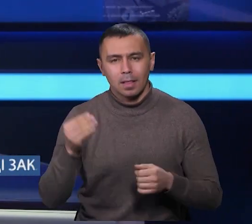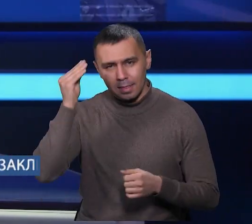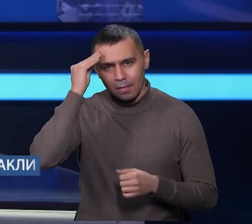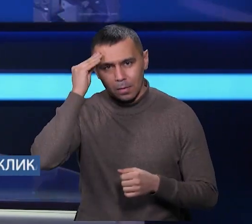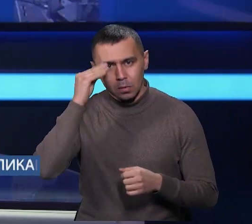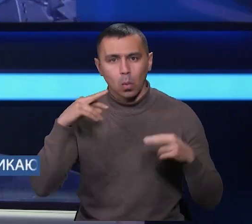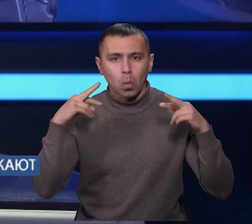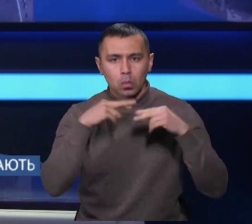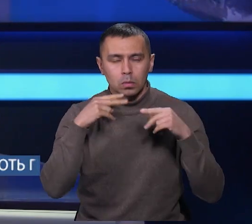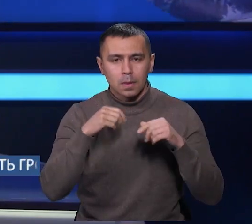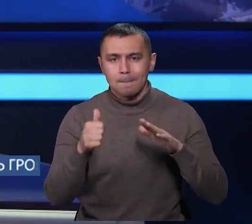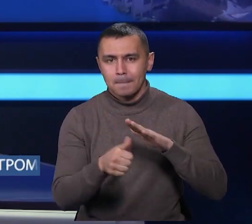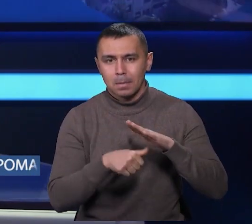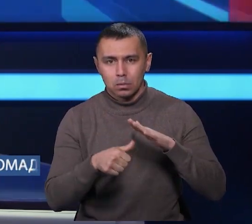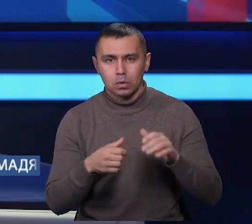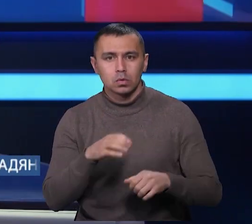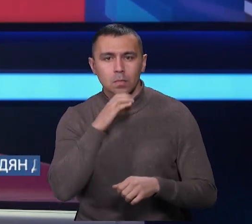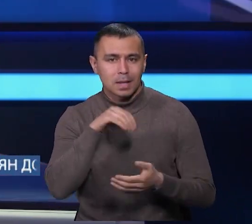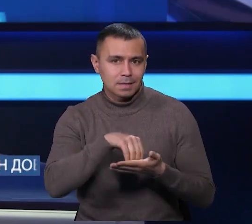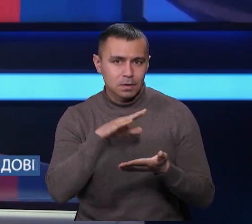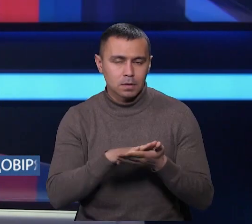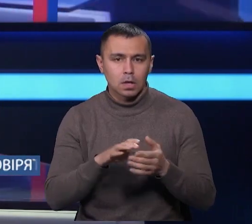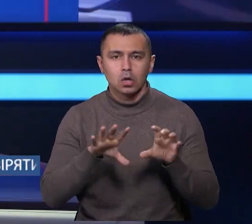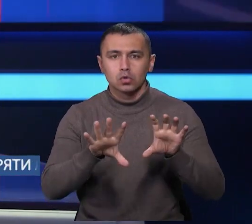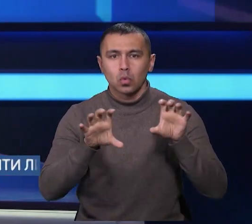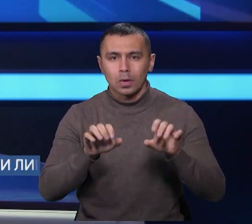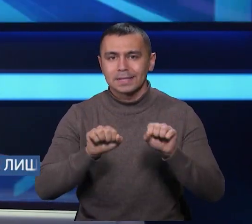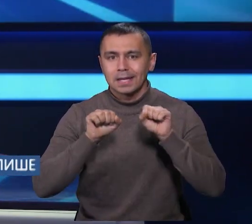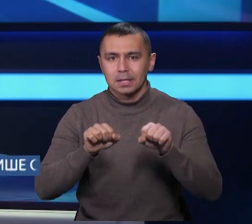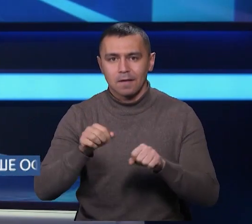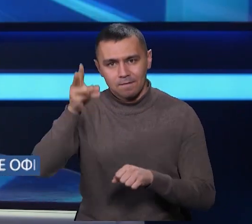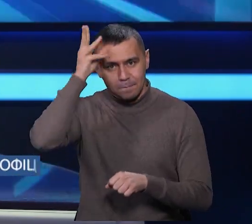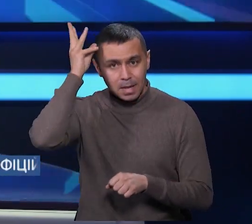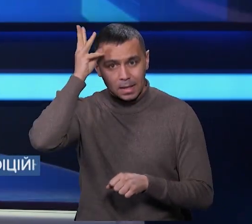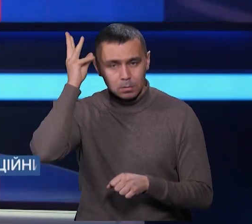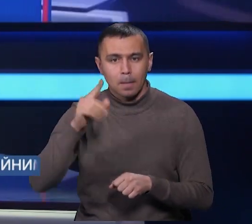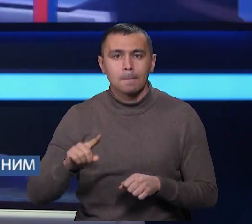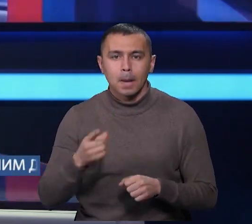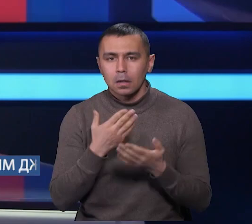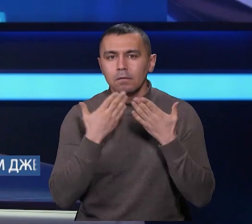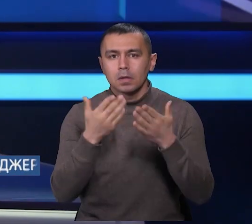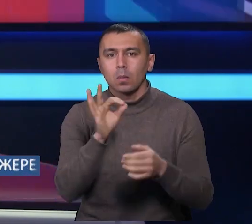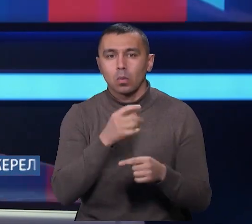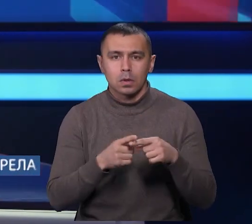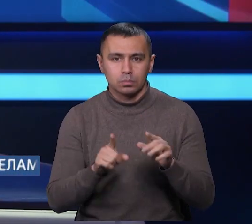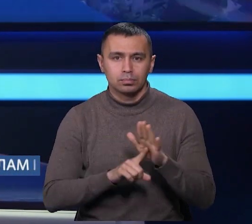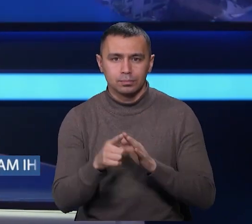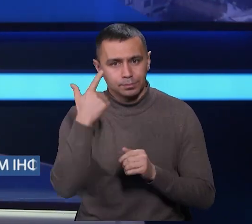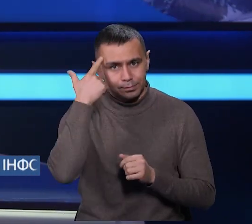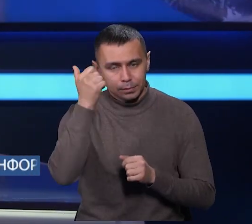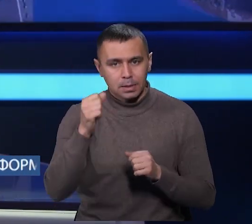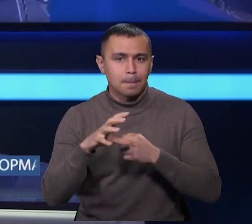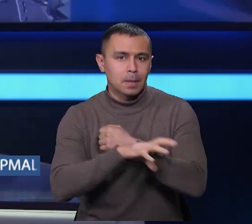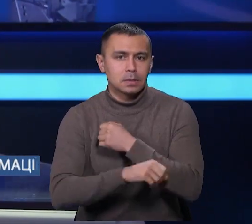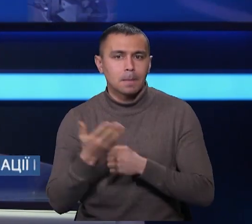навмисного отруєння безпритульних собак зафіксували зоозахисники у Хмельницькому. Перші звернення про це почали надходити